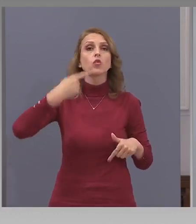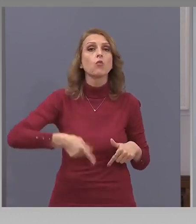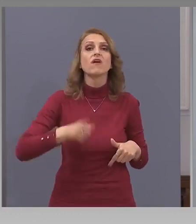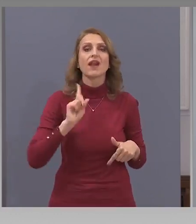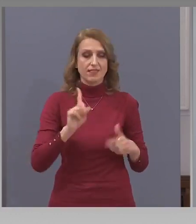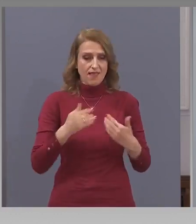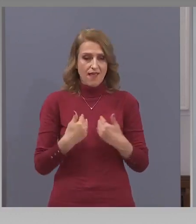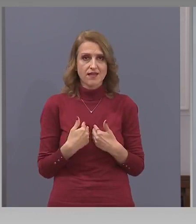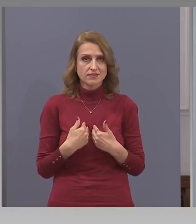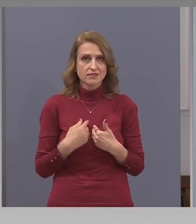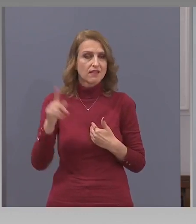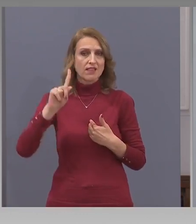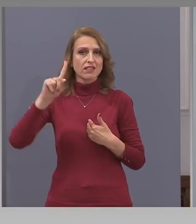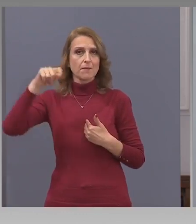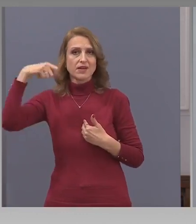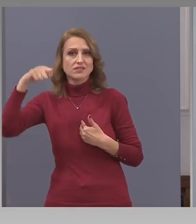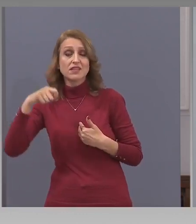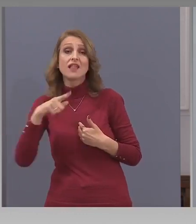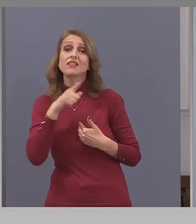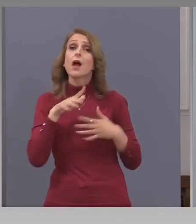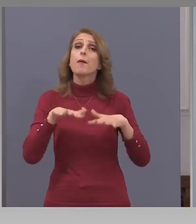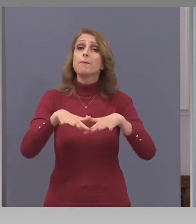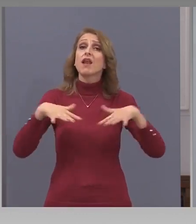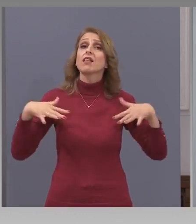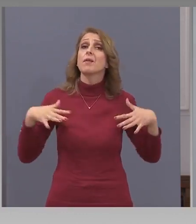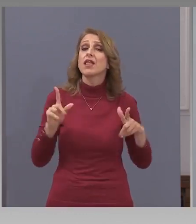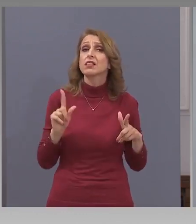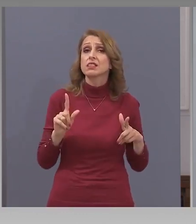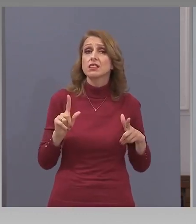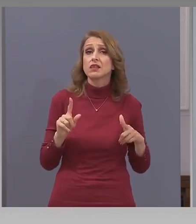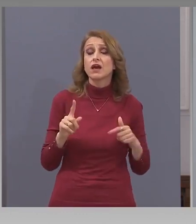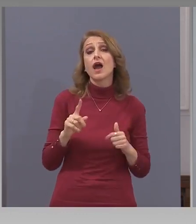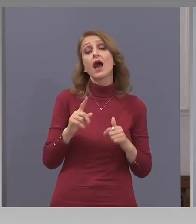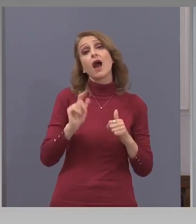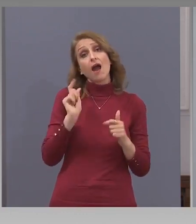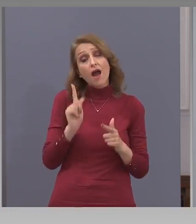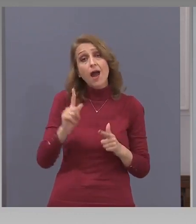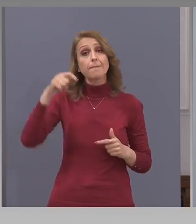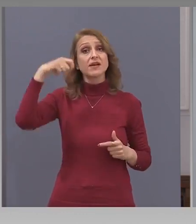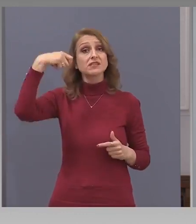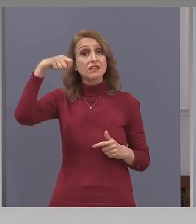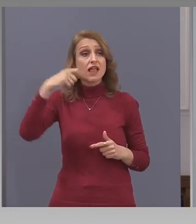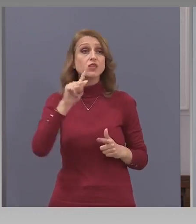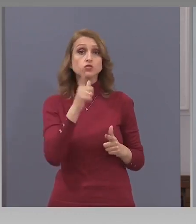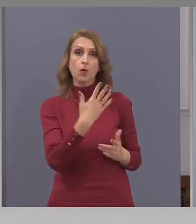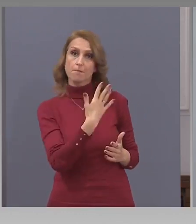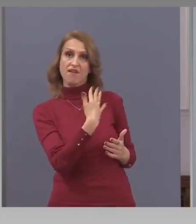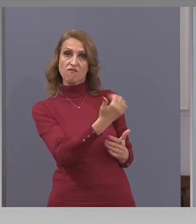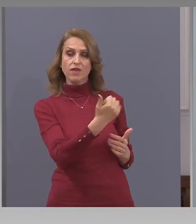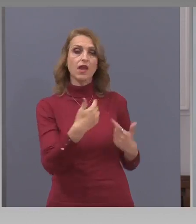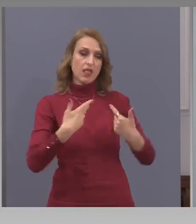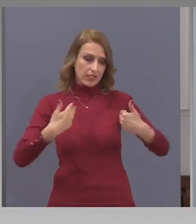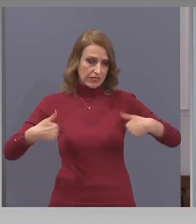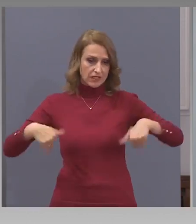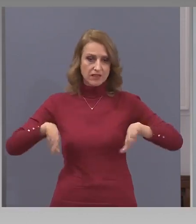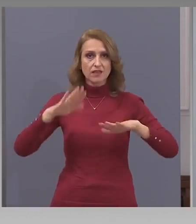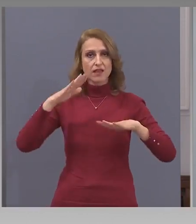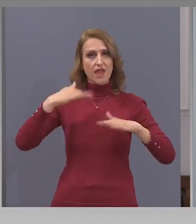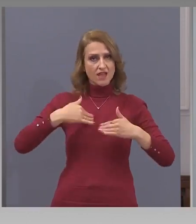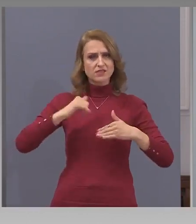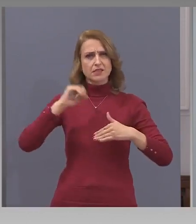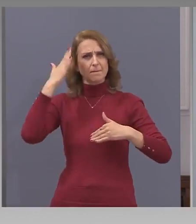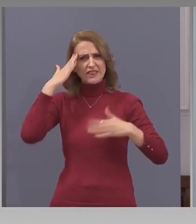аз. Той като ми извика, аз отивам. С всичките си там, на крак. Проявявайки цялото си